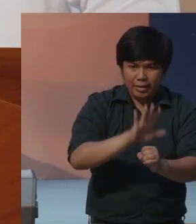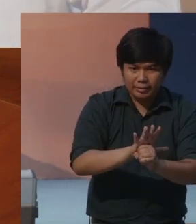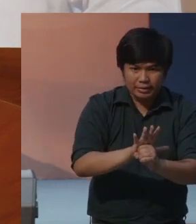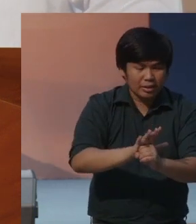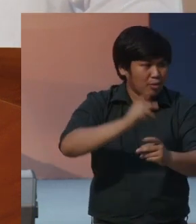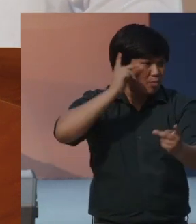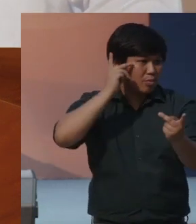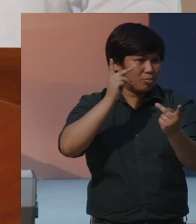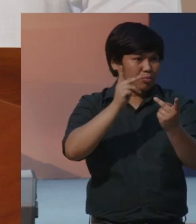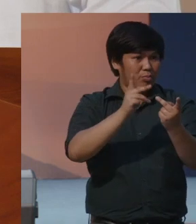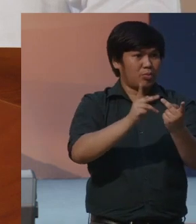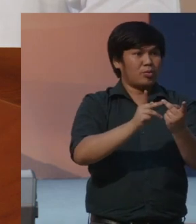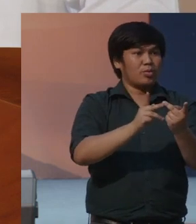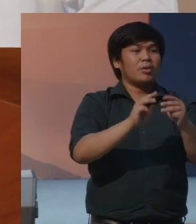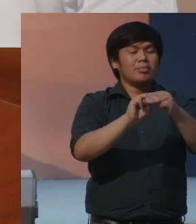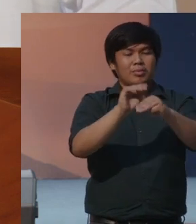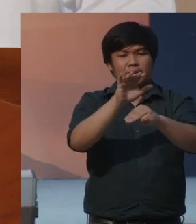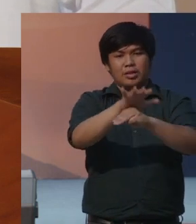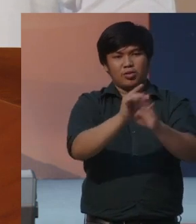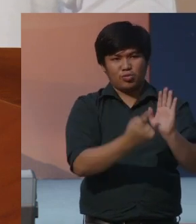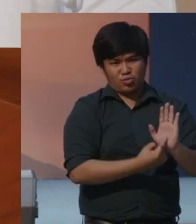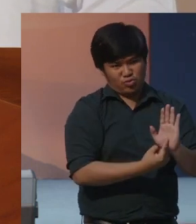objective ng pagmimirakulo niya.